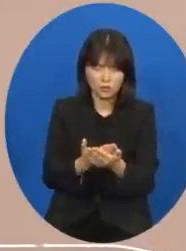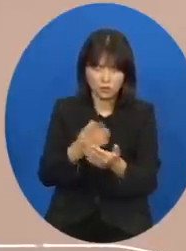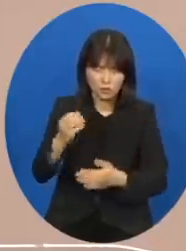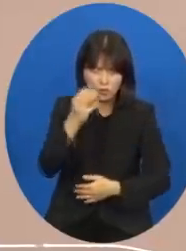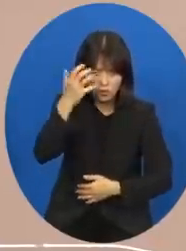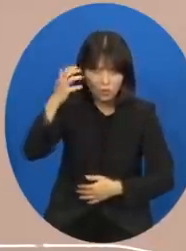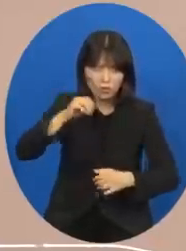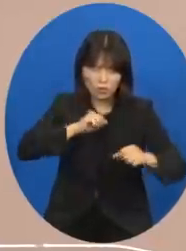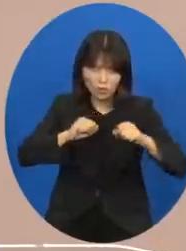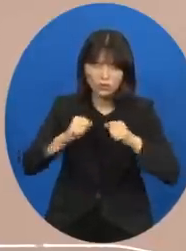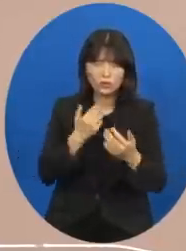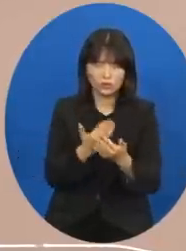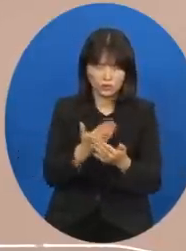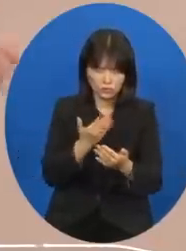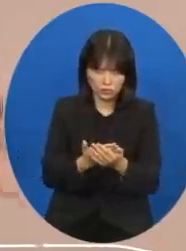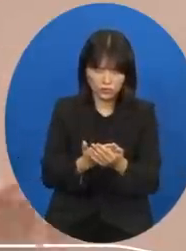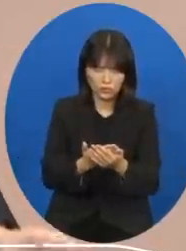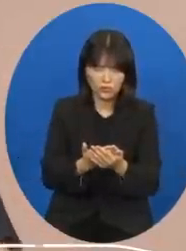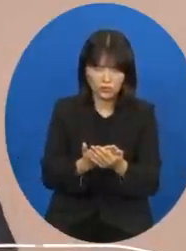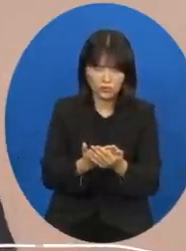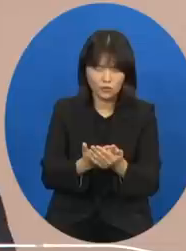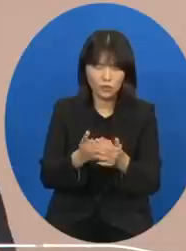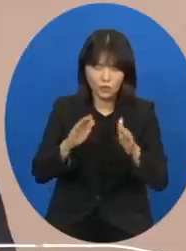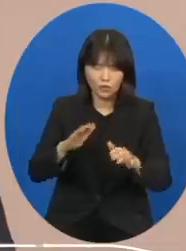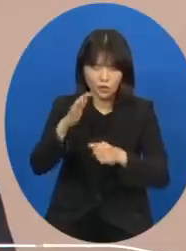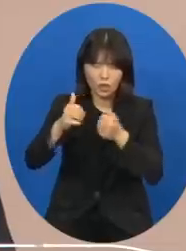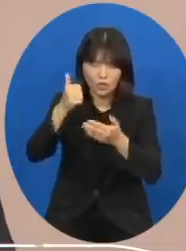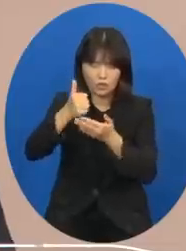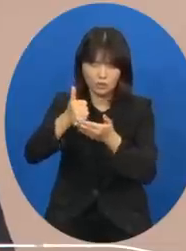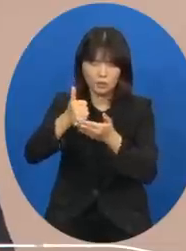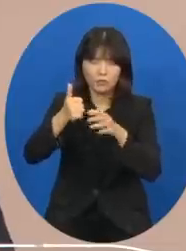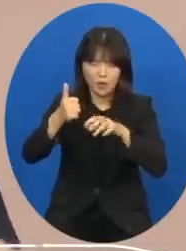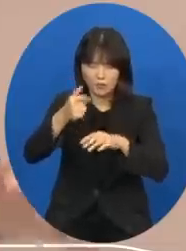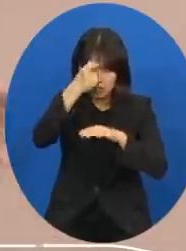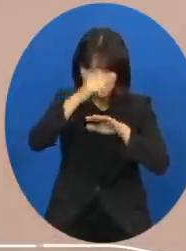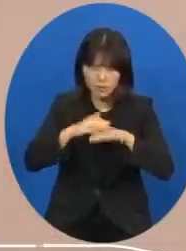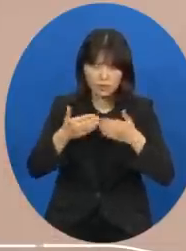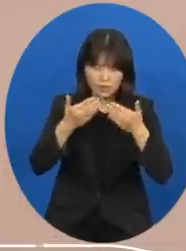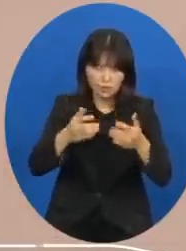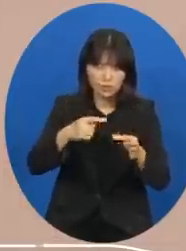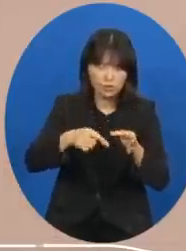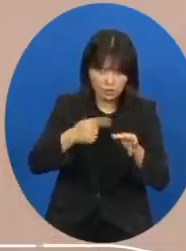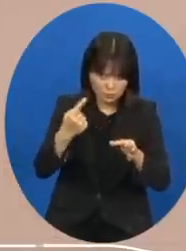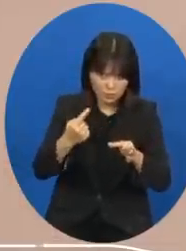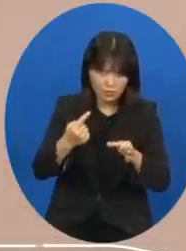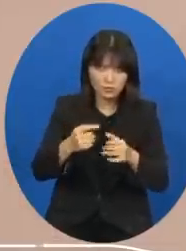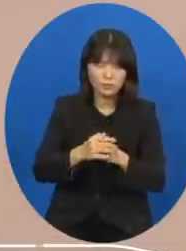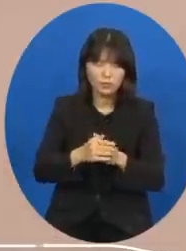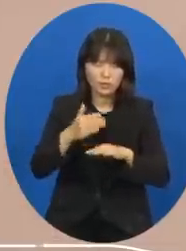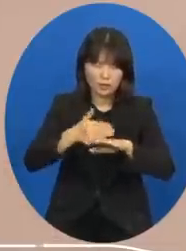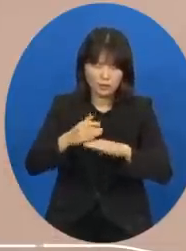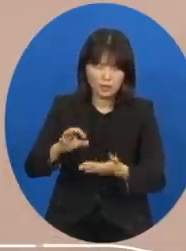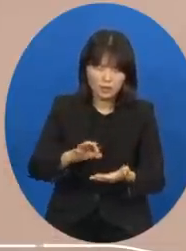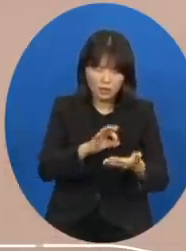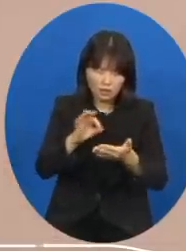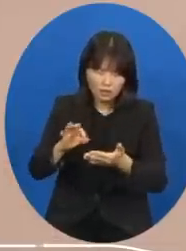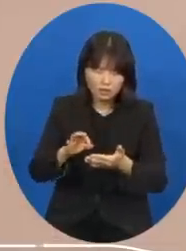성령으로 역사해 주소서. 오늘도 하나님 앞에 예배하며 십일조와